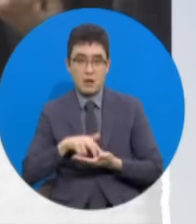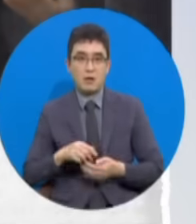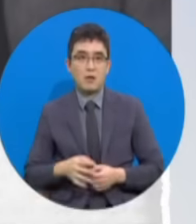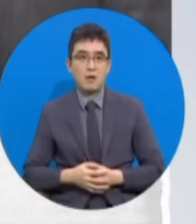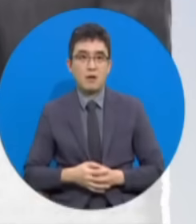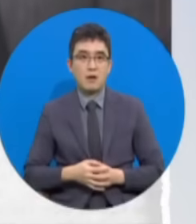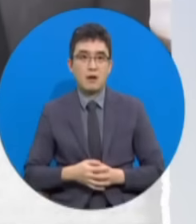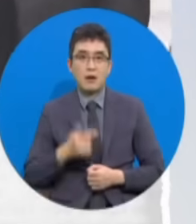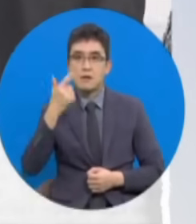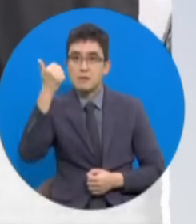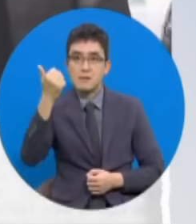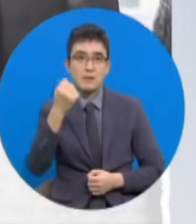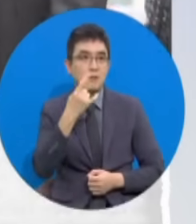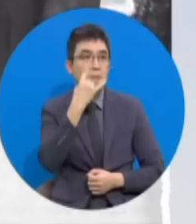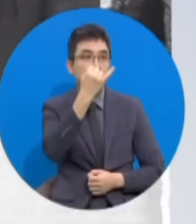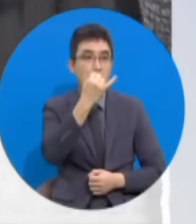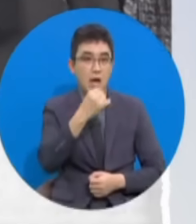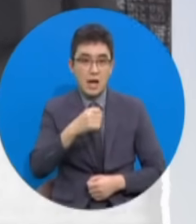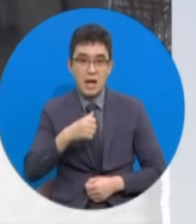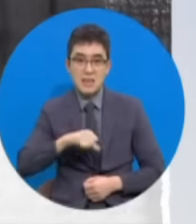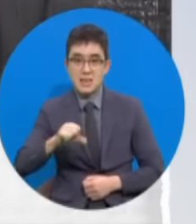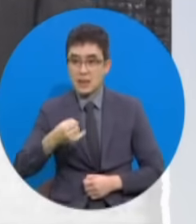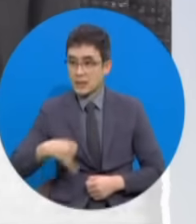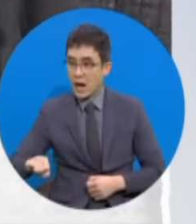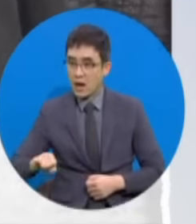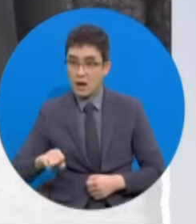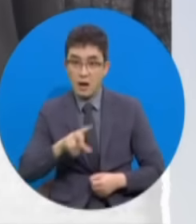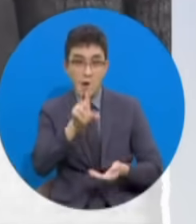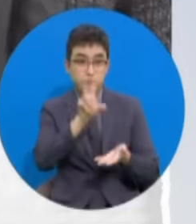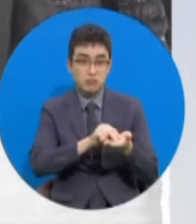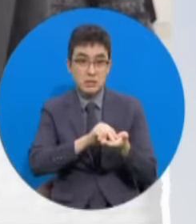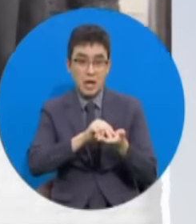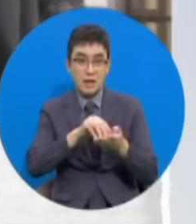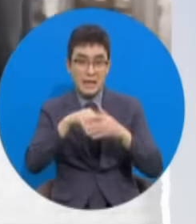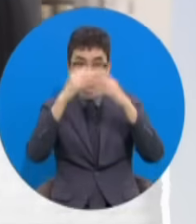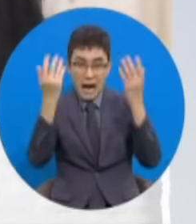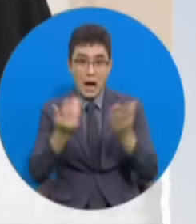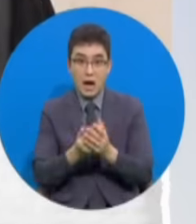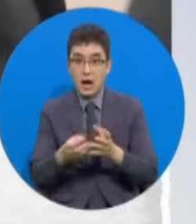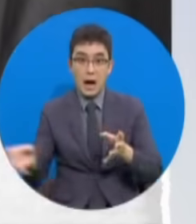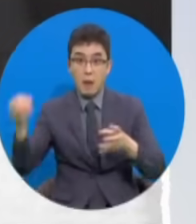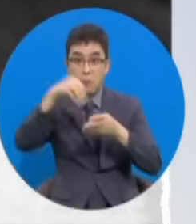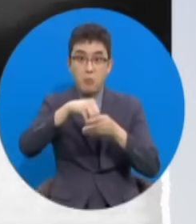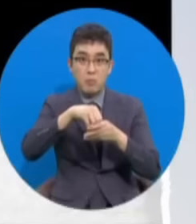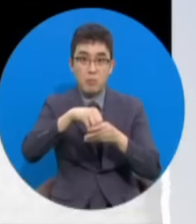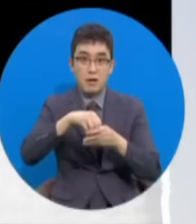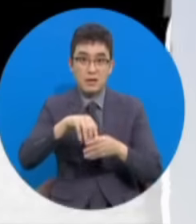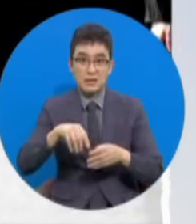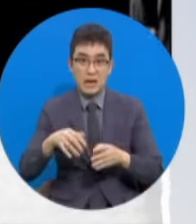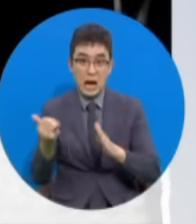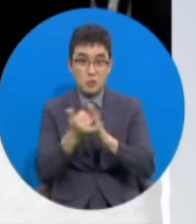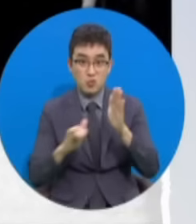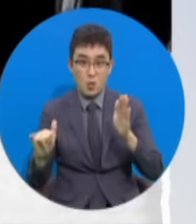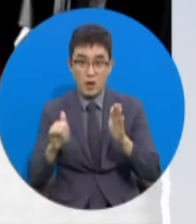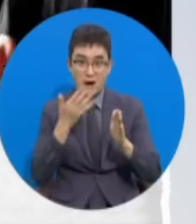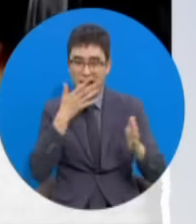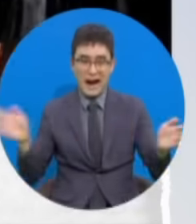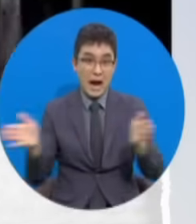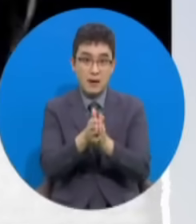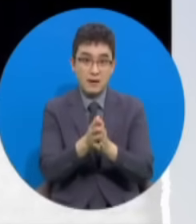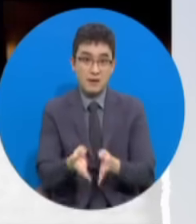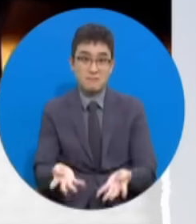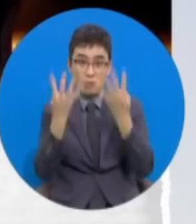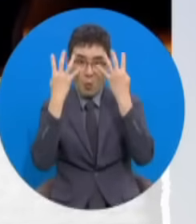아빠, 아들, 딸 온 가족이 다 이 문제에 연루되어 있습니다만 모두 전 가족을 또 구속시키거나 하는 일들에 대한 사회적